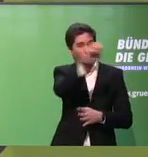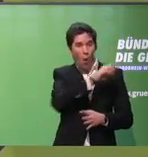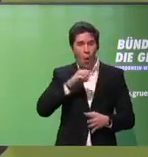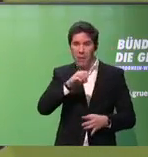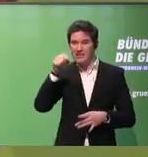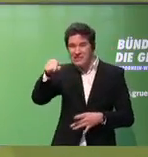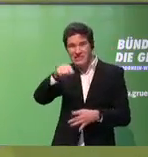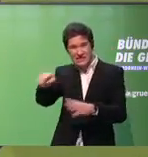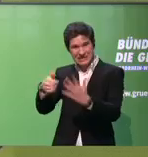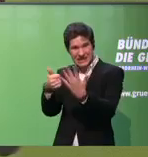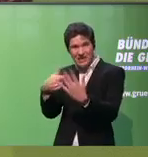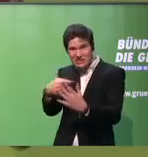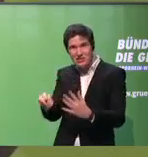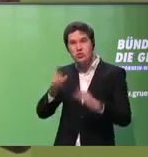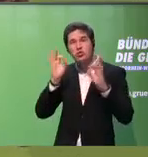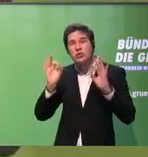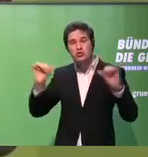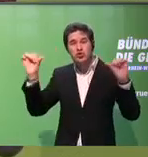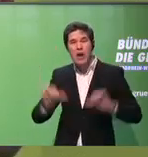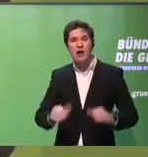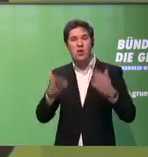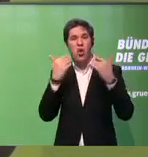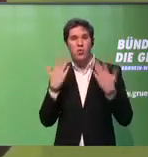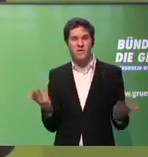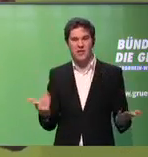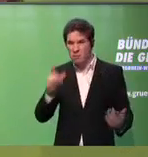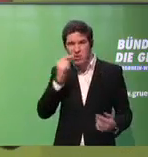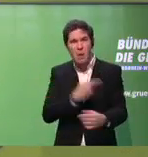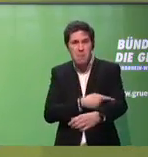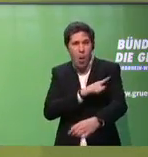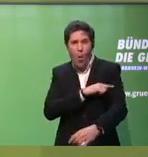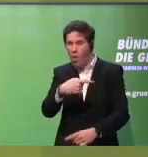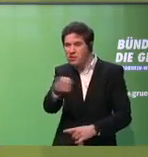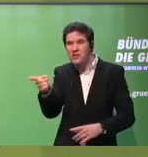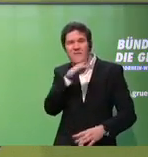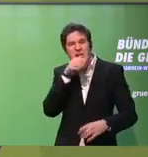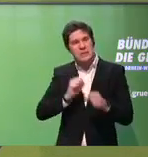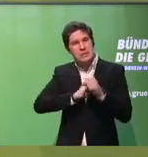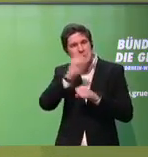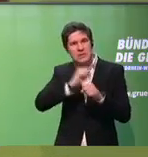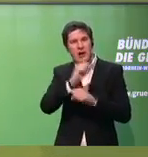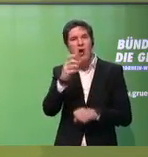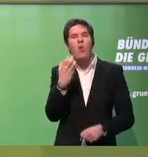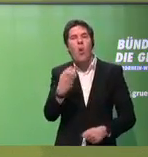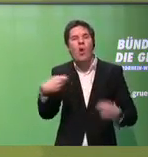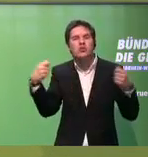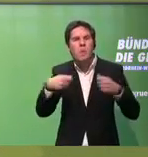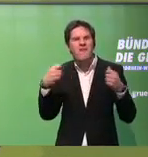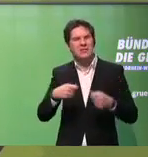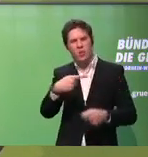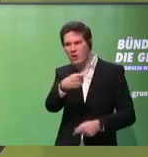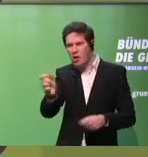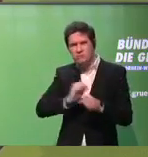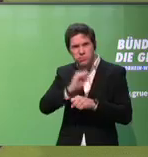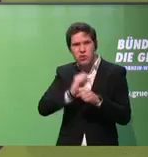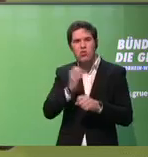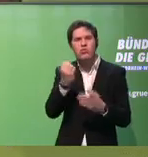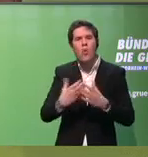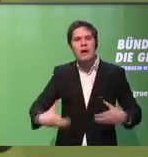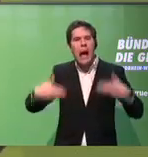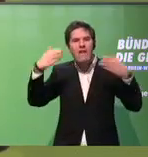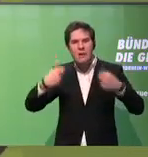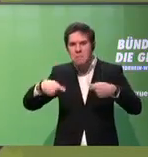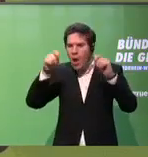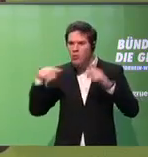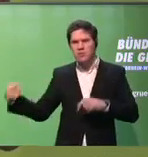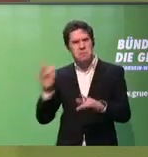Luft haben. In Polen gibt es große Bürgerinitiativen gegen Kohlesubventionen und gegen neue Kohlekraftwerke, weil